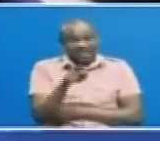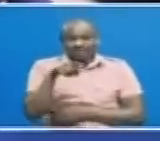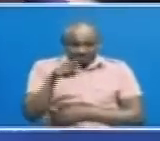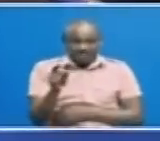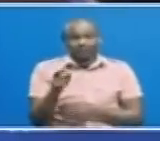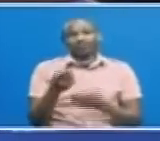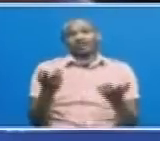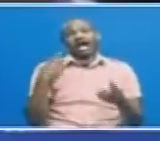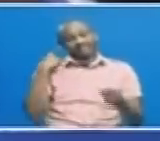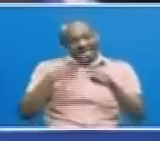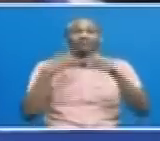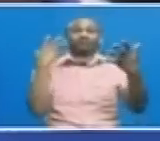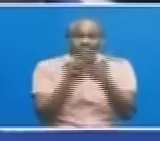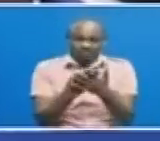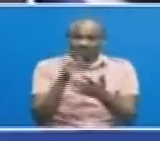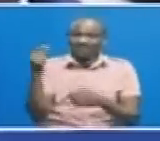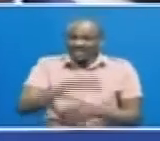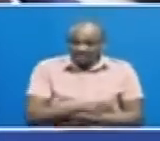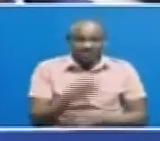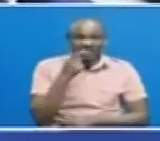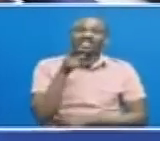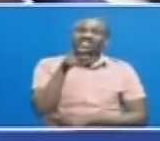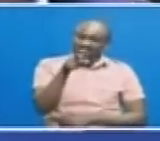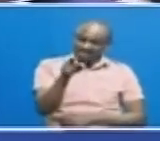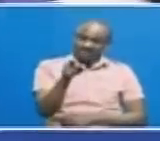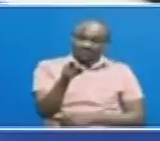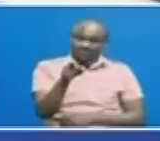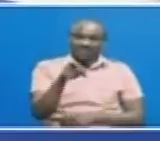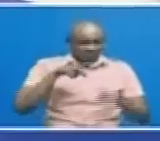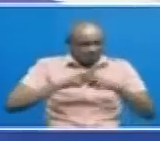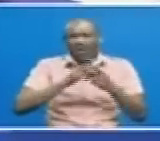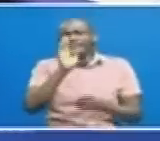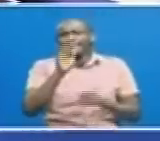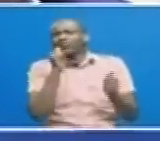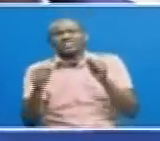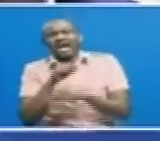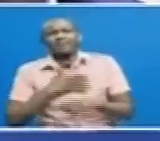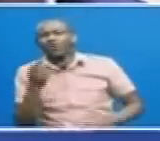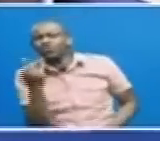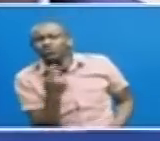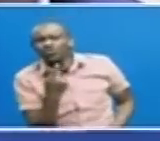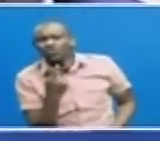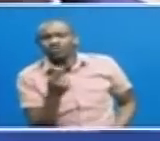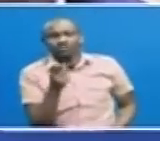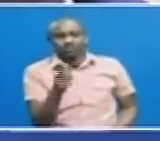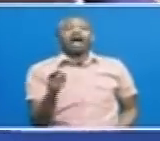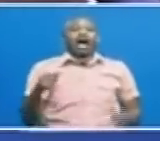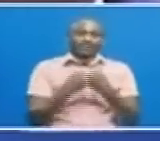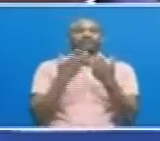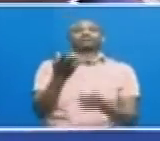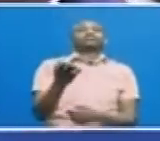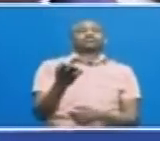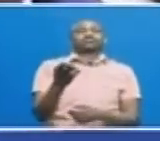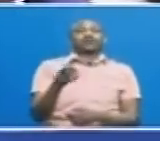kufungua. Sasa wakati alifika hapo, alisema aonyeshwe ile mafundi yake wao, anasikianga wanatengeza gari yake. Ndio